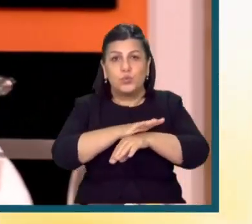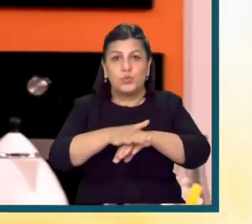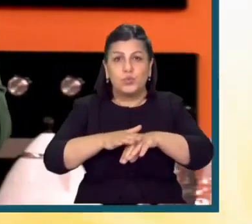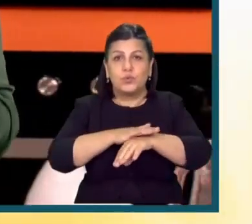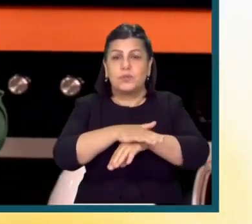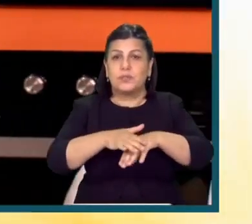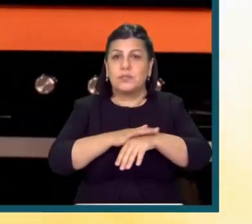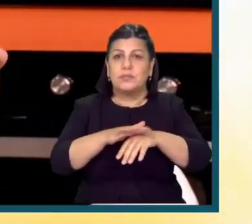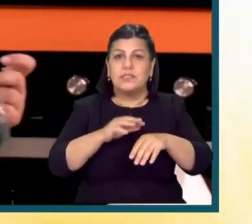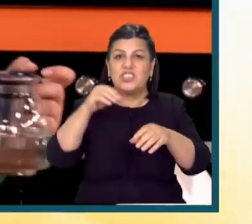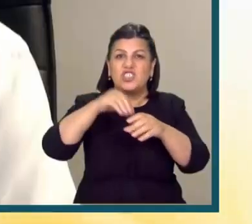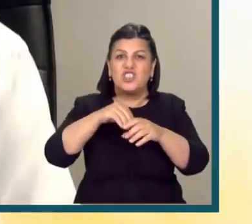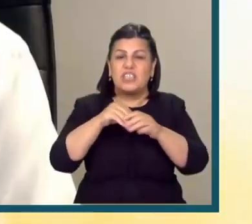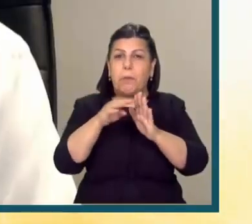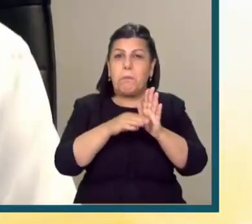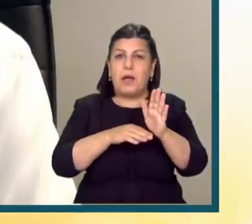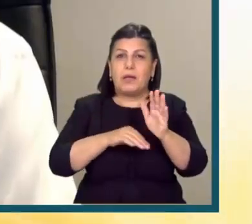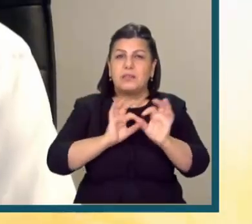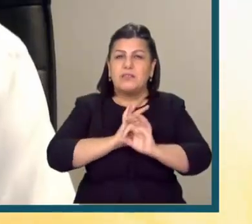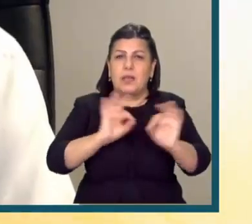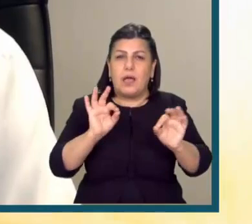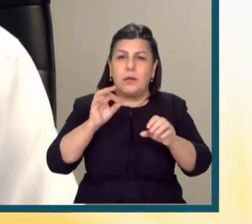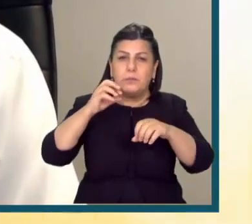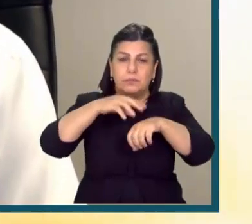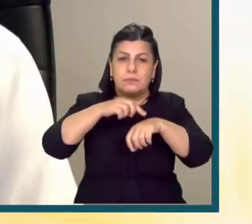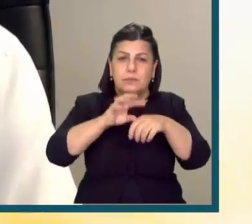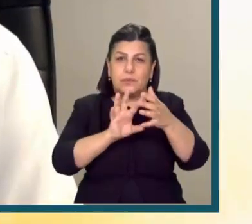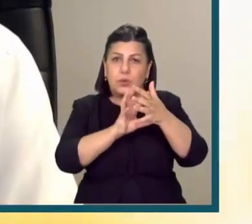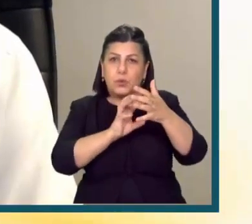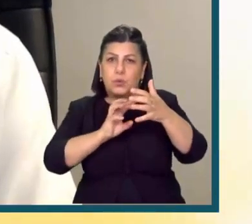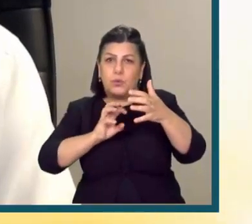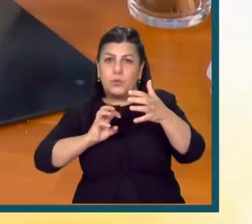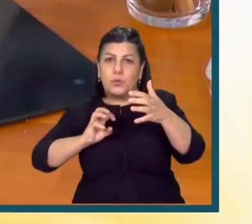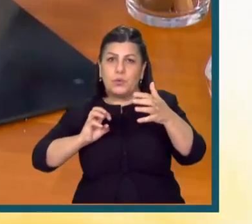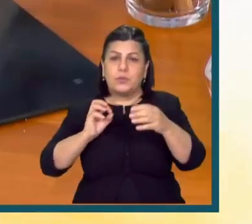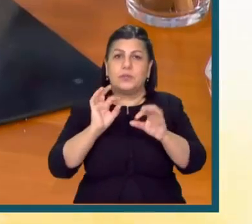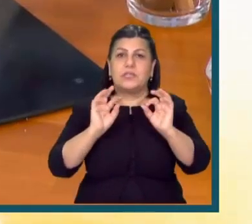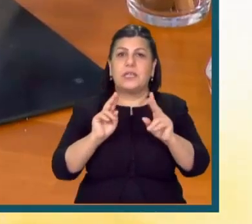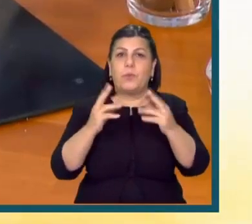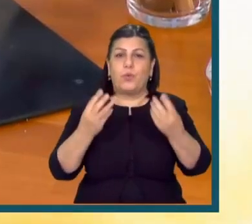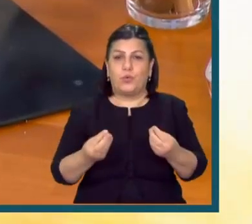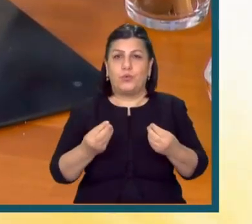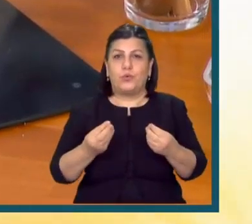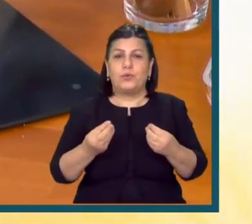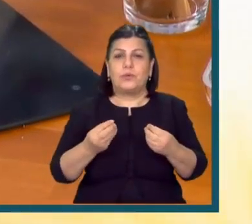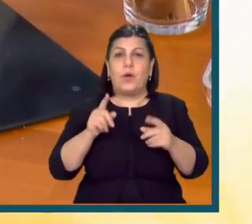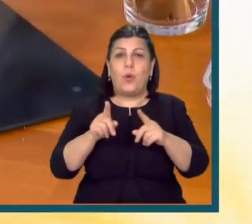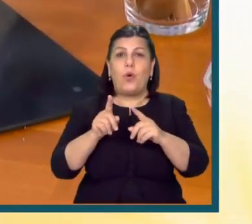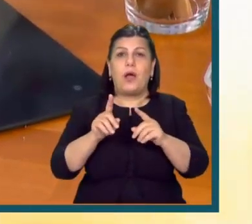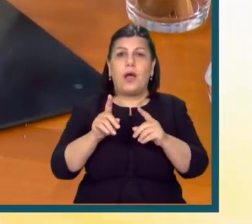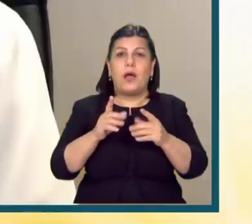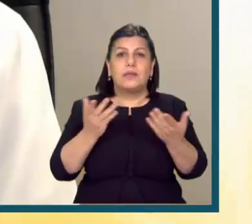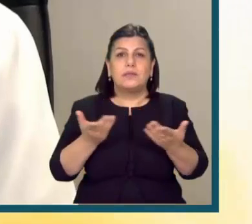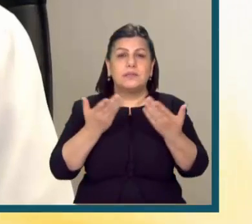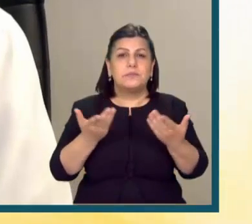o kristaller zıpkın gibi içeriye nüfuz etmeye başlıyor ve oradaki